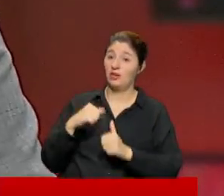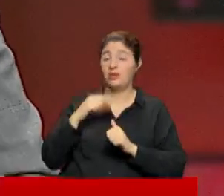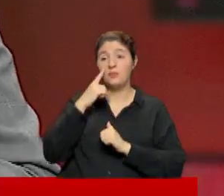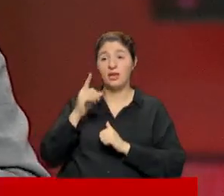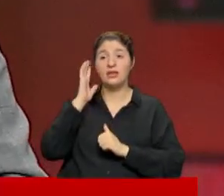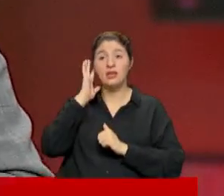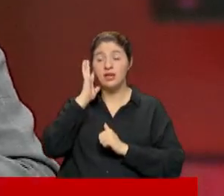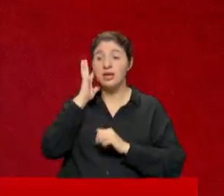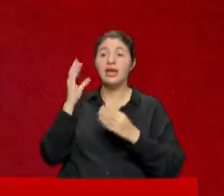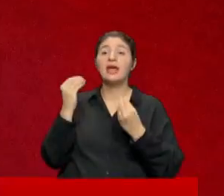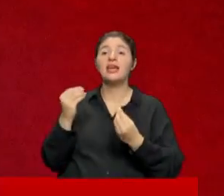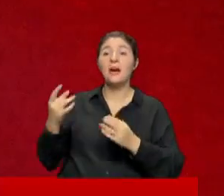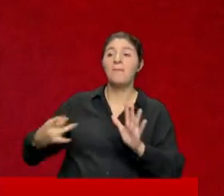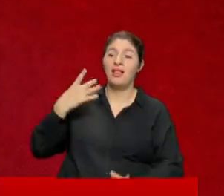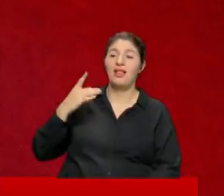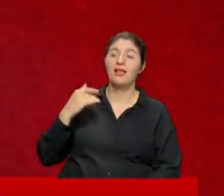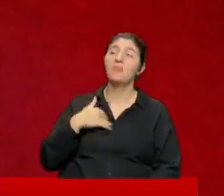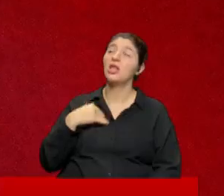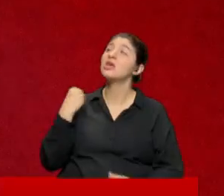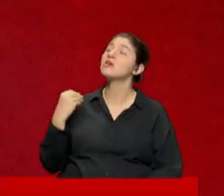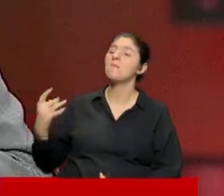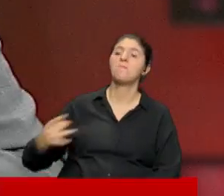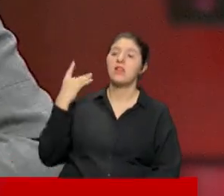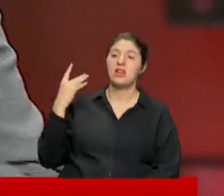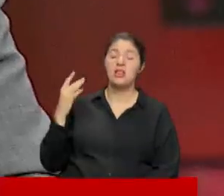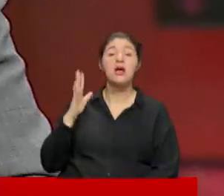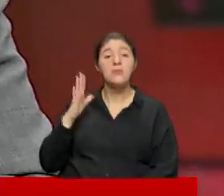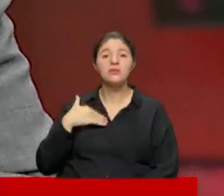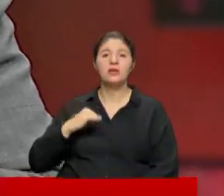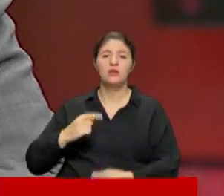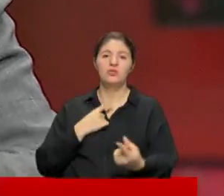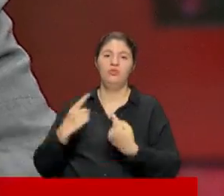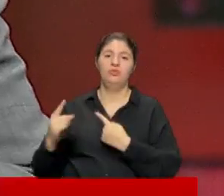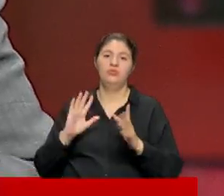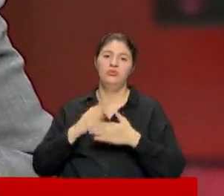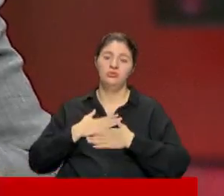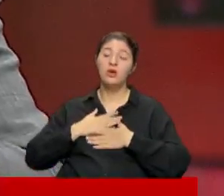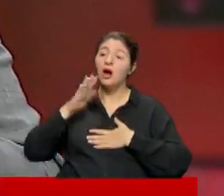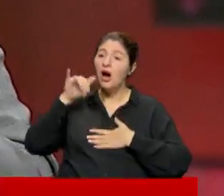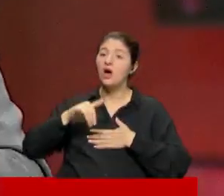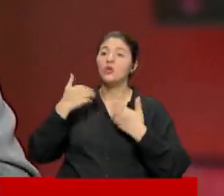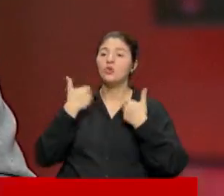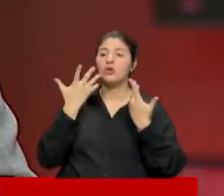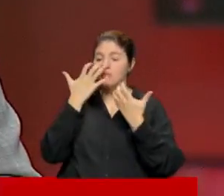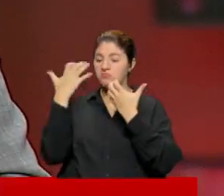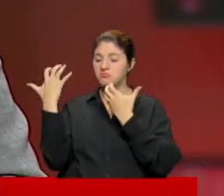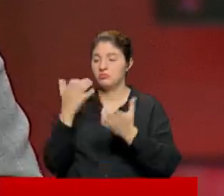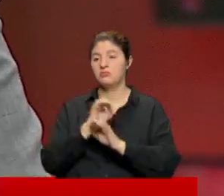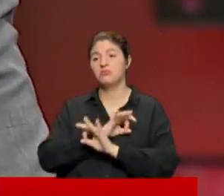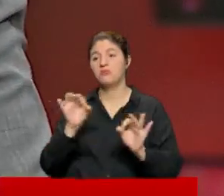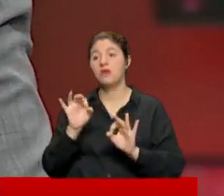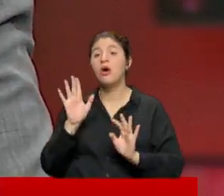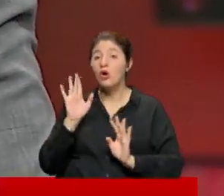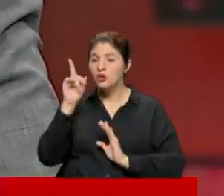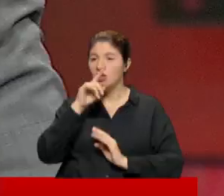bakın İyi ki attılar İyi ki attılar İyi ki attılar ki biz daha rahat konuşabiliyoruz hakkı hukuku daha rahat savunabilir